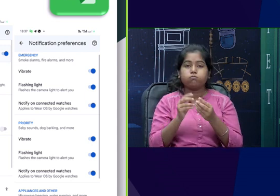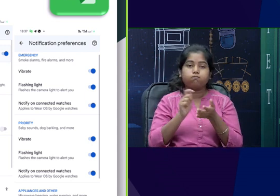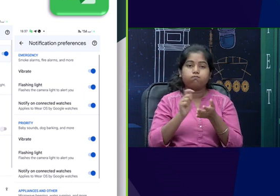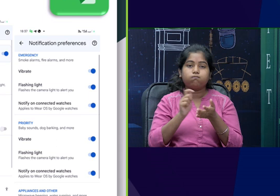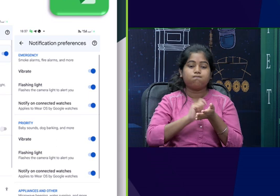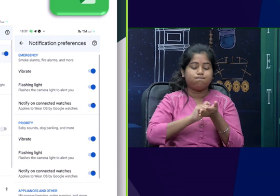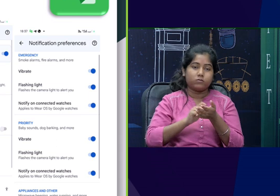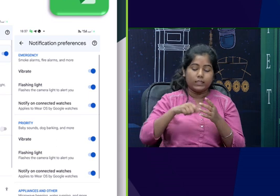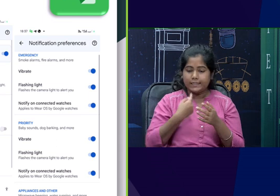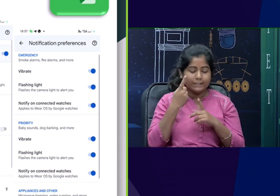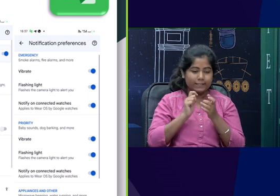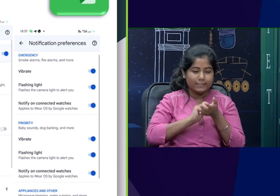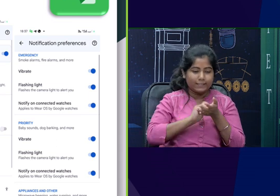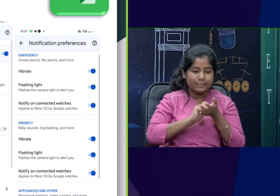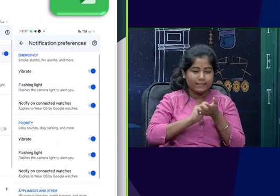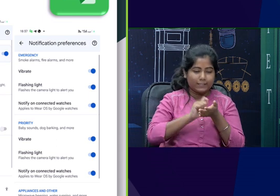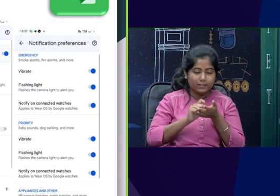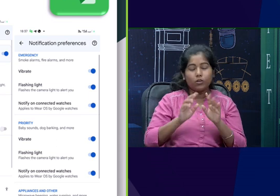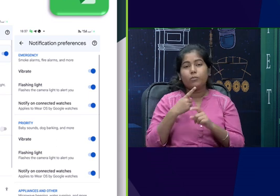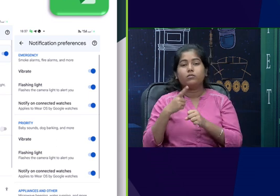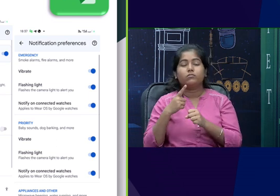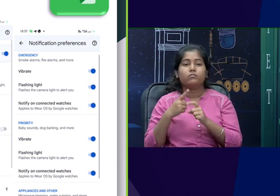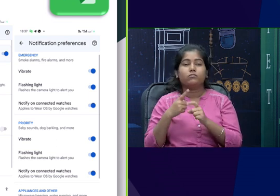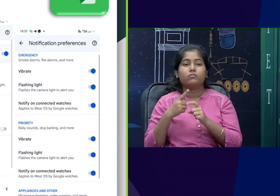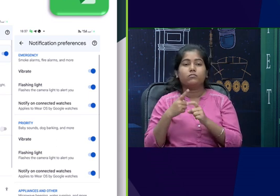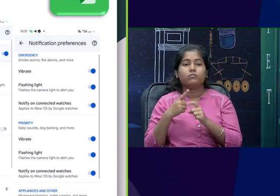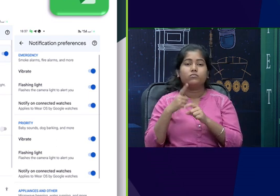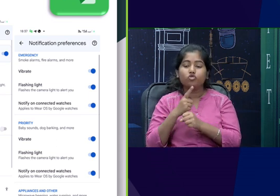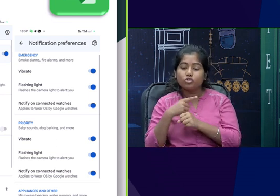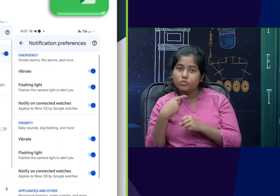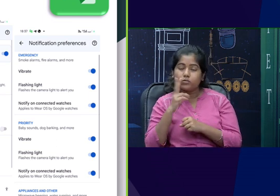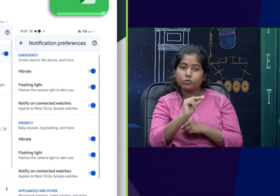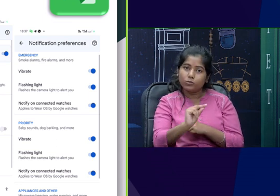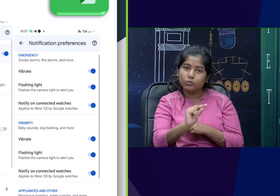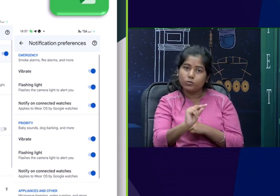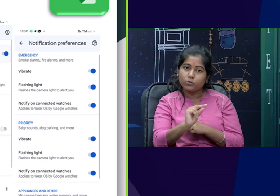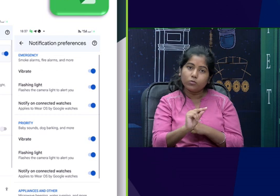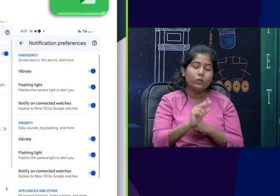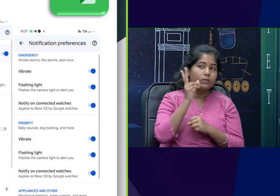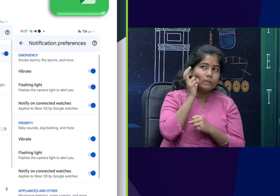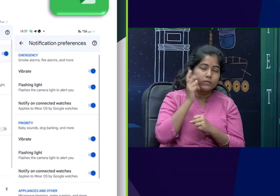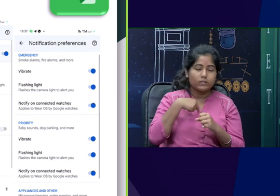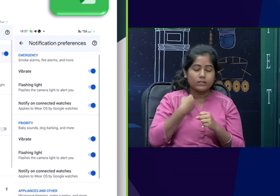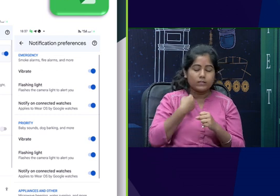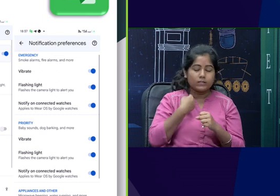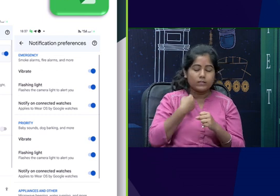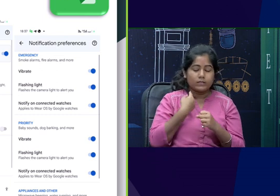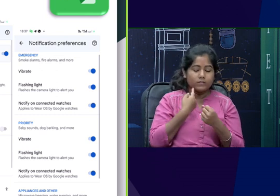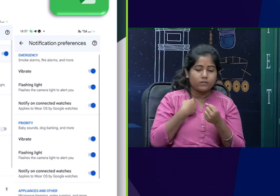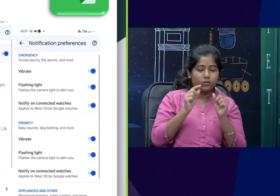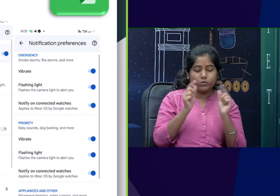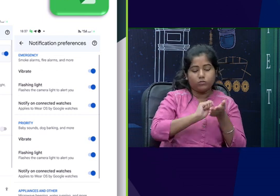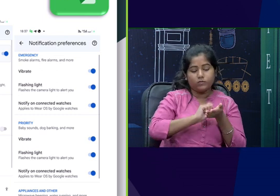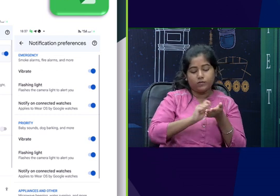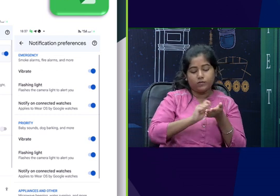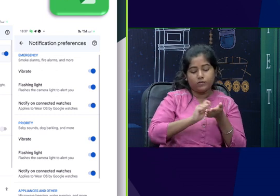जो टीचर बोलेगा वो उसमें रिकॉर्ड होगा और उसके बाद वो उसका प्रॉपर नोट्स बना सकते हैं, जो अननेसेसरी उसमें वर्ड आए